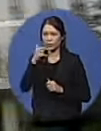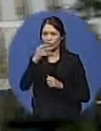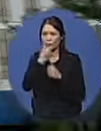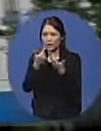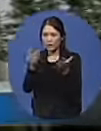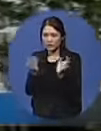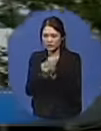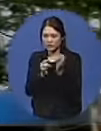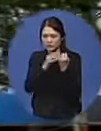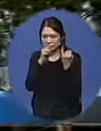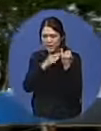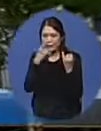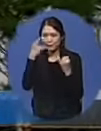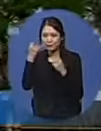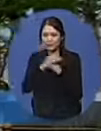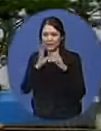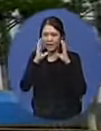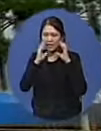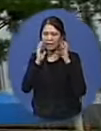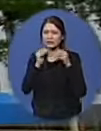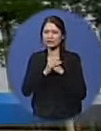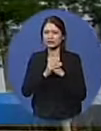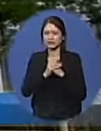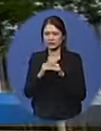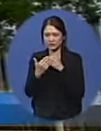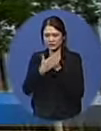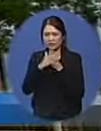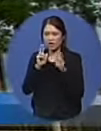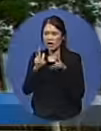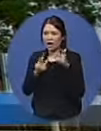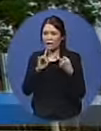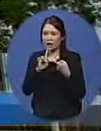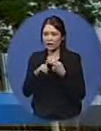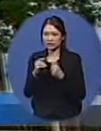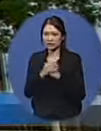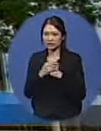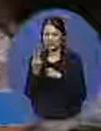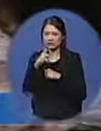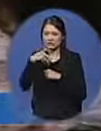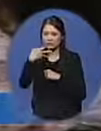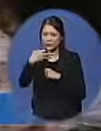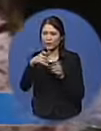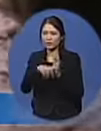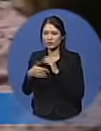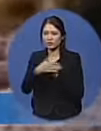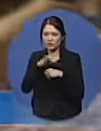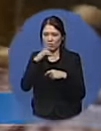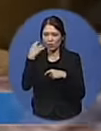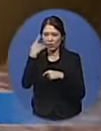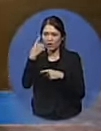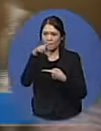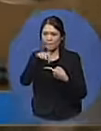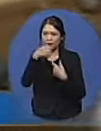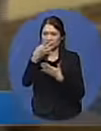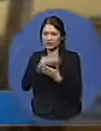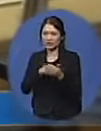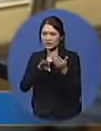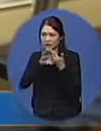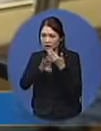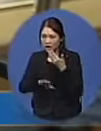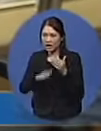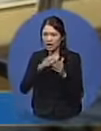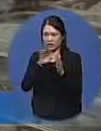보건복지부는 산모와 신생아, 건강관리사 지원사업의 대상을 2018년부터 월평균 소득 이하 가구로